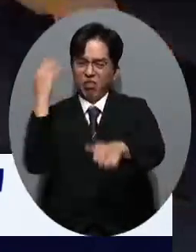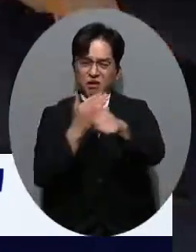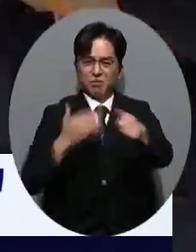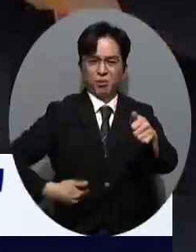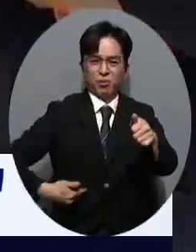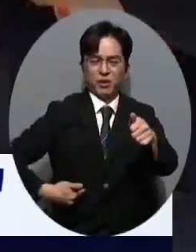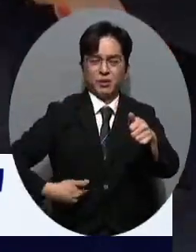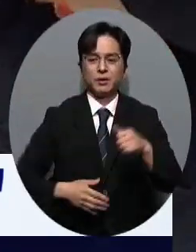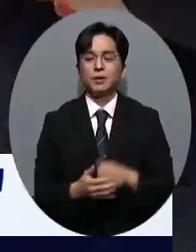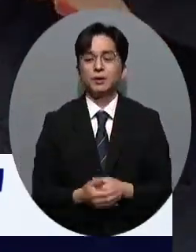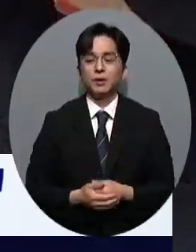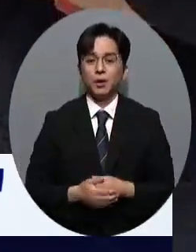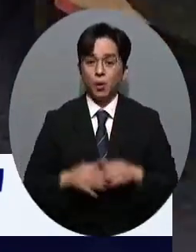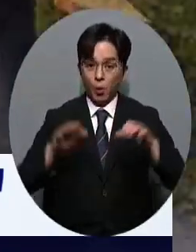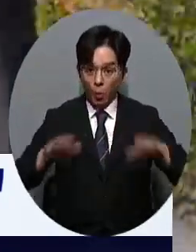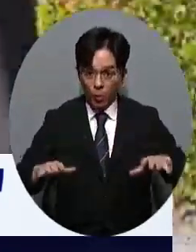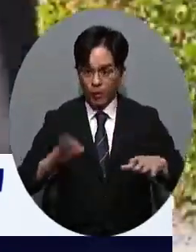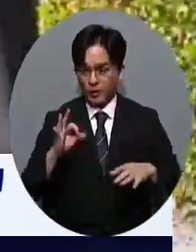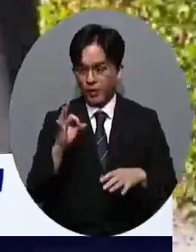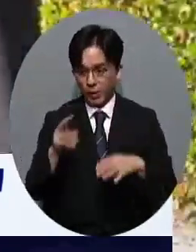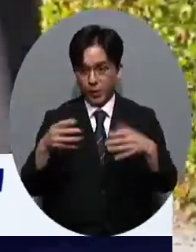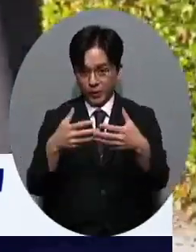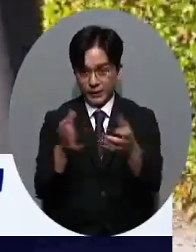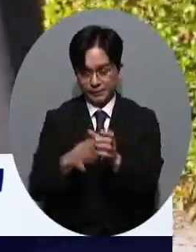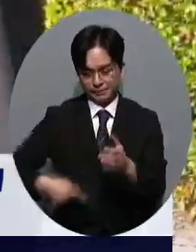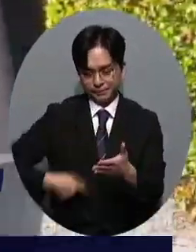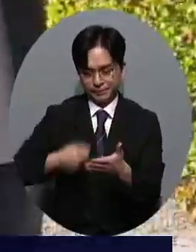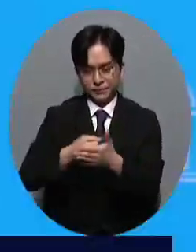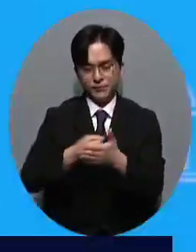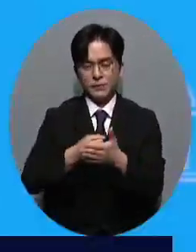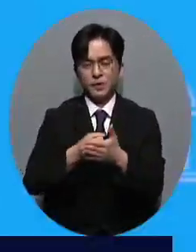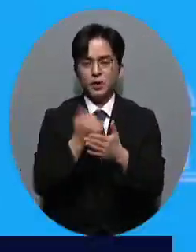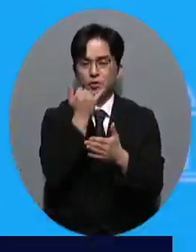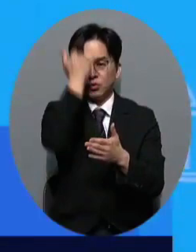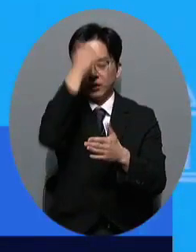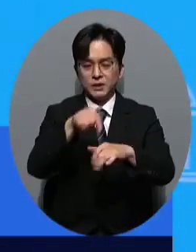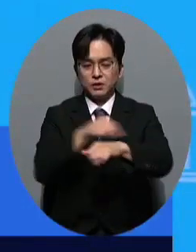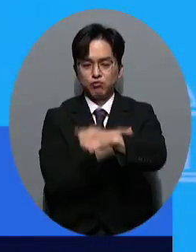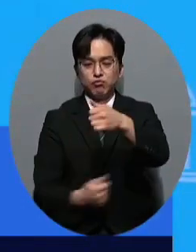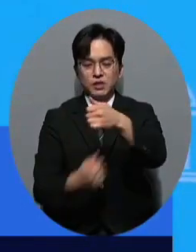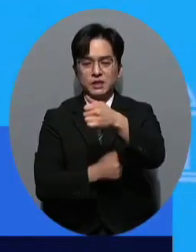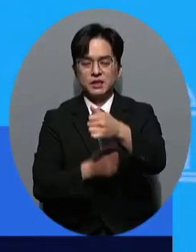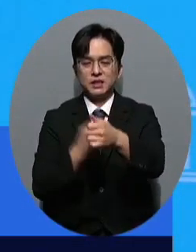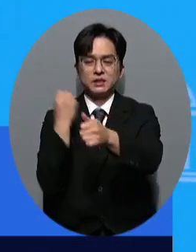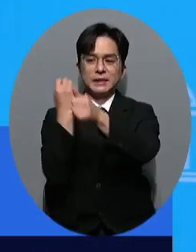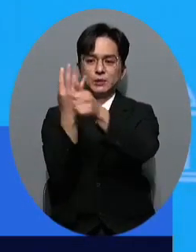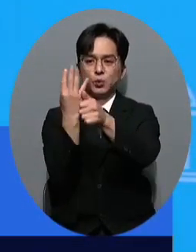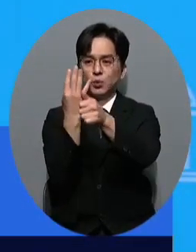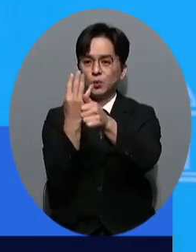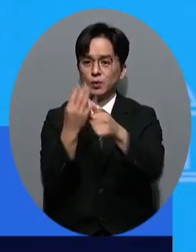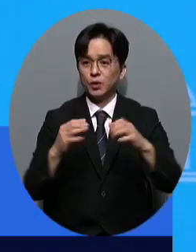윤 의원을 국회 윤리특위에 제소하기로 했습니다. 국회 윤리특위 제소뿐만 아니라